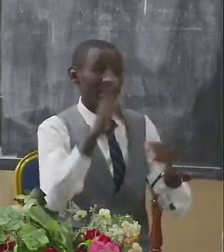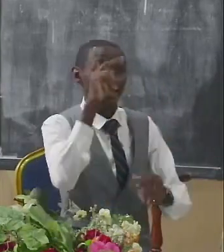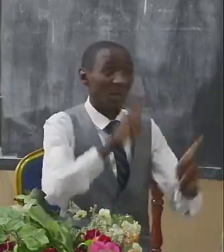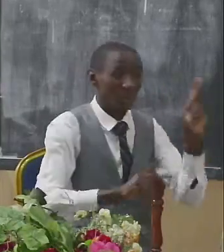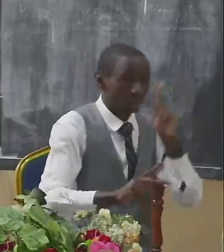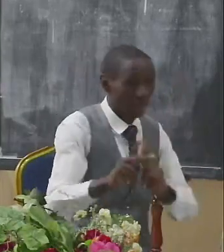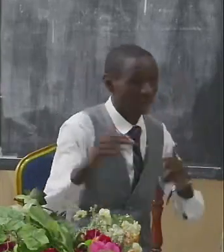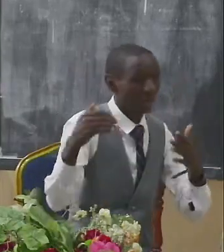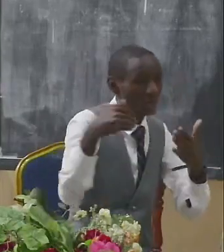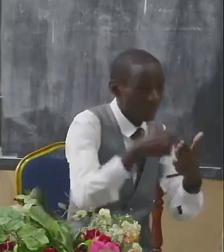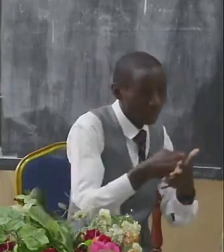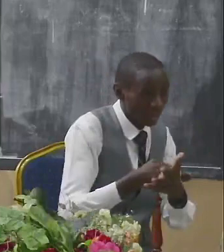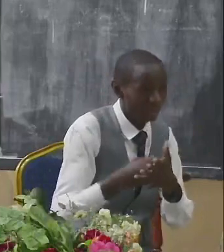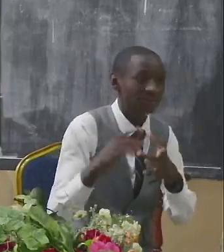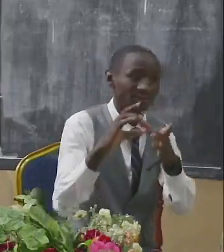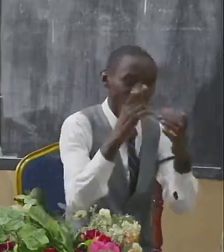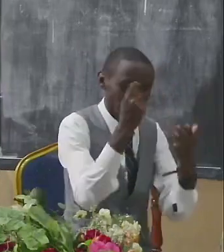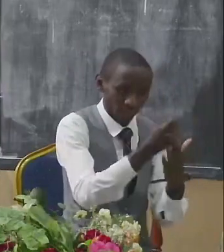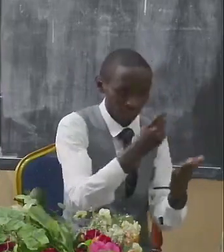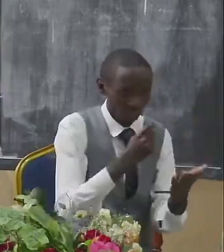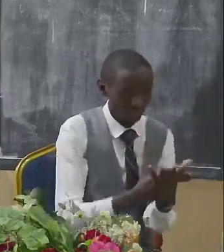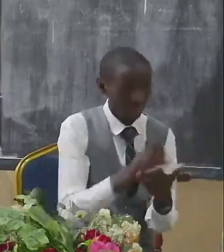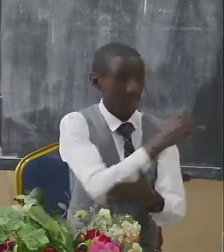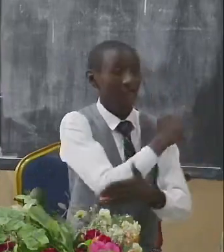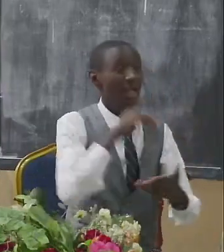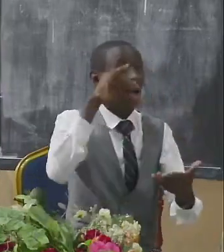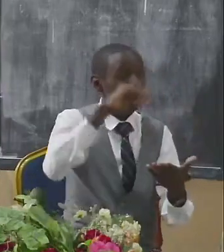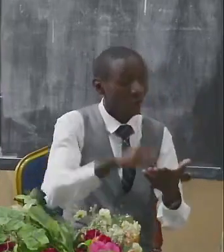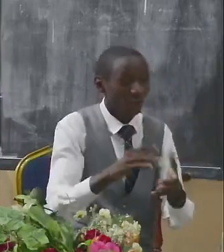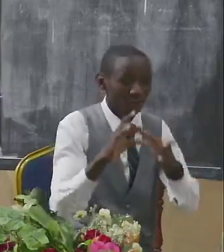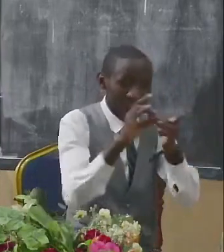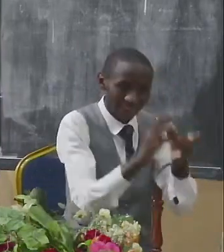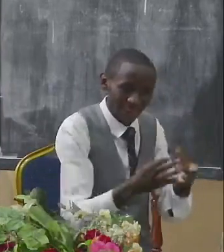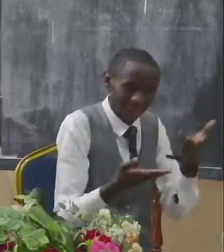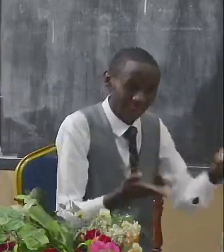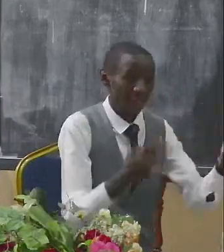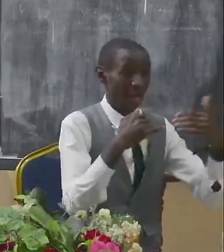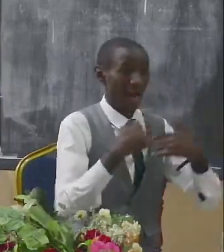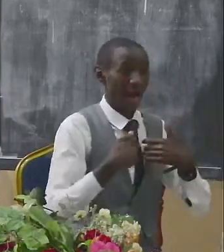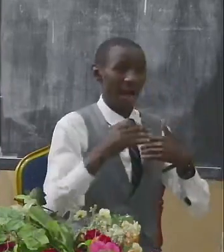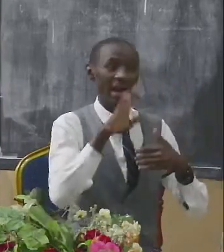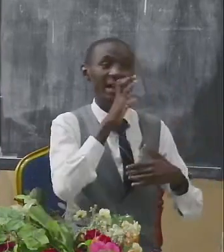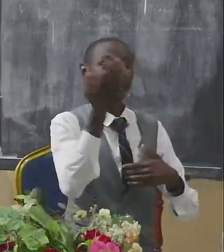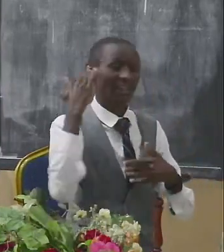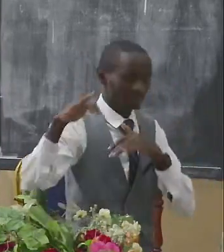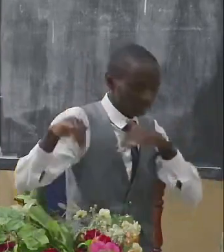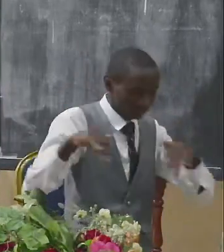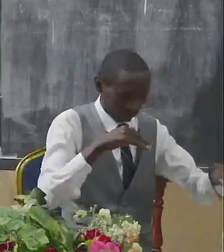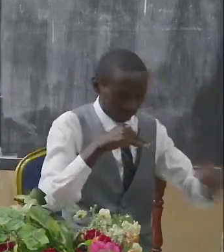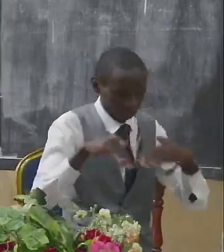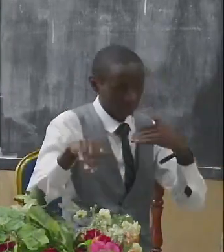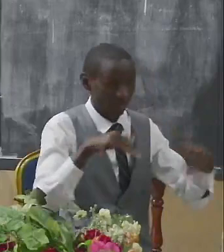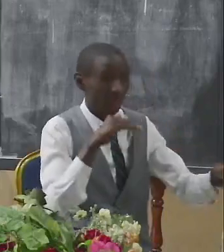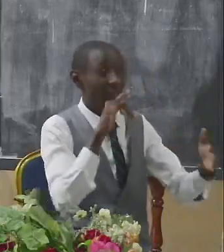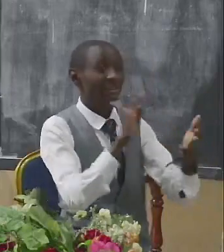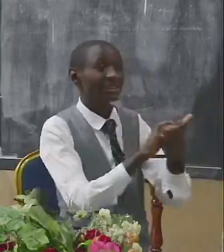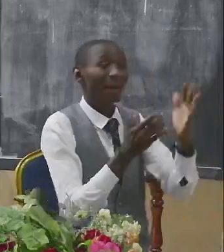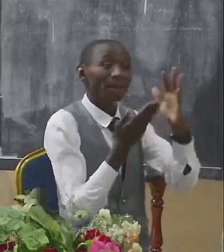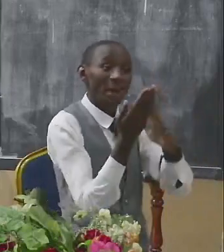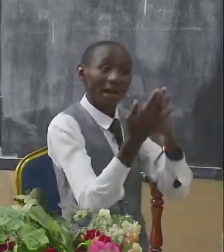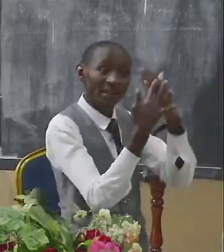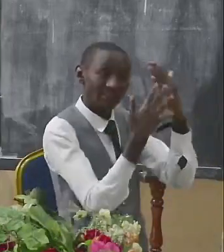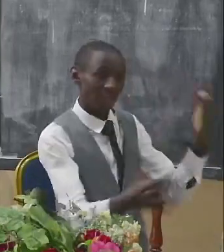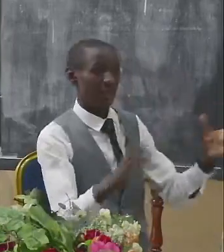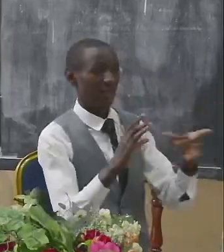ni la nouvelle alliance. Watu wa agano jipya. Et cette alliance. Na ile agano. A été conclu. Ilifanyika. Ni